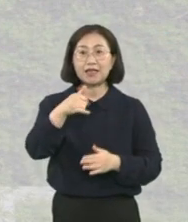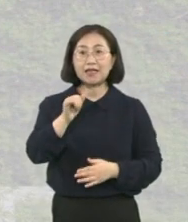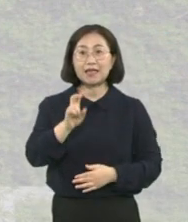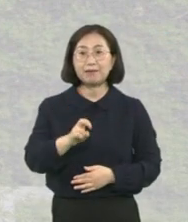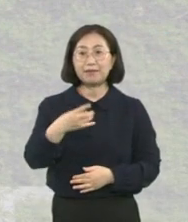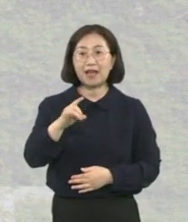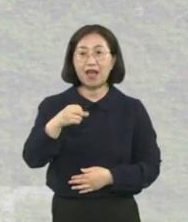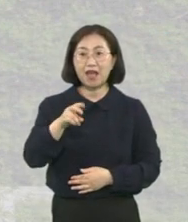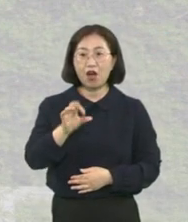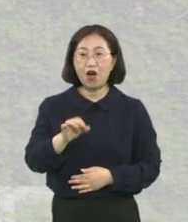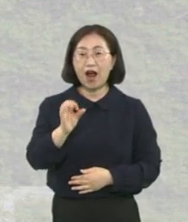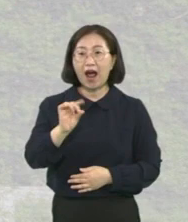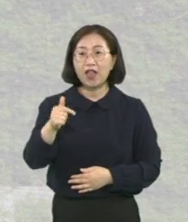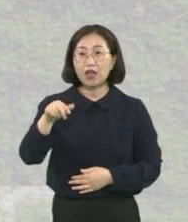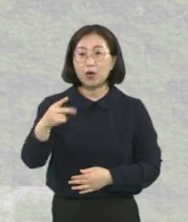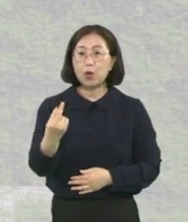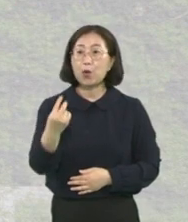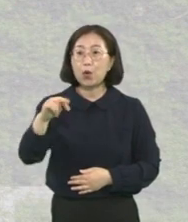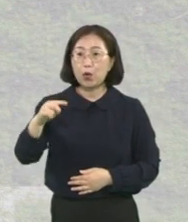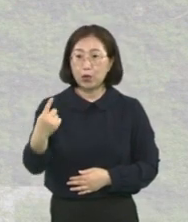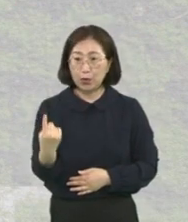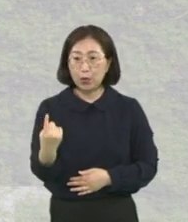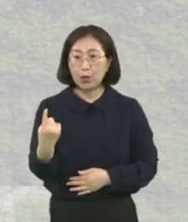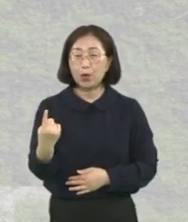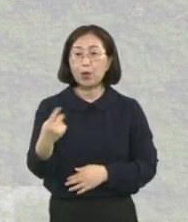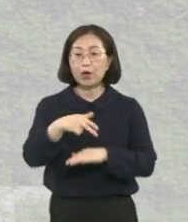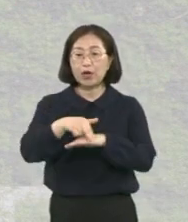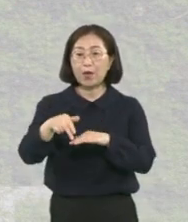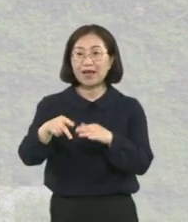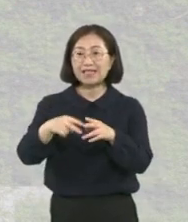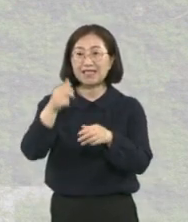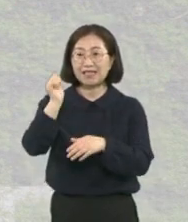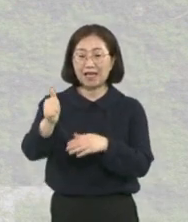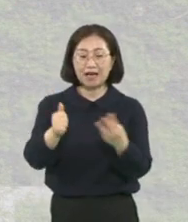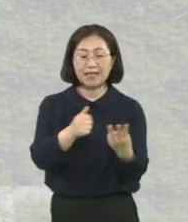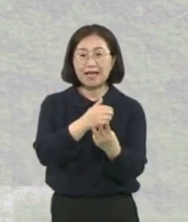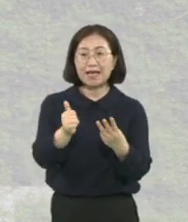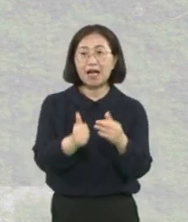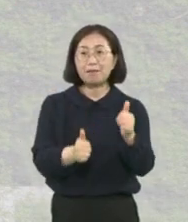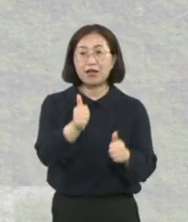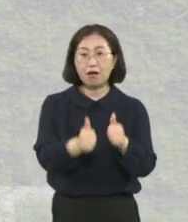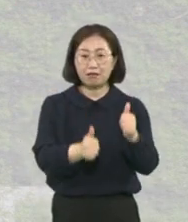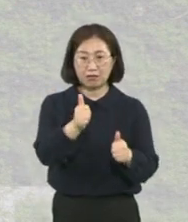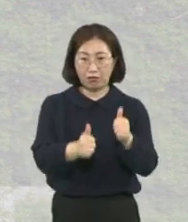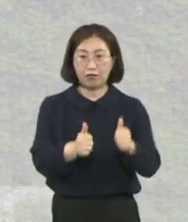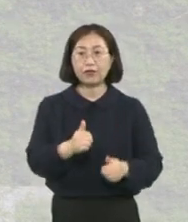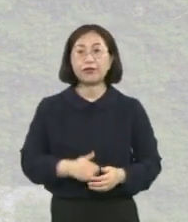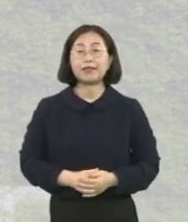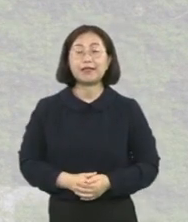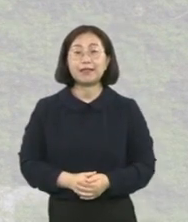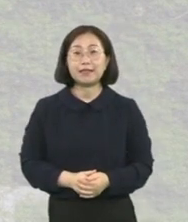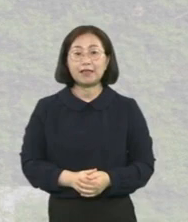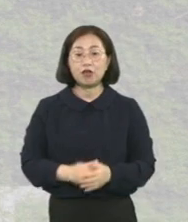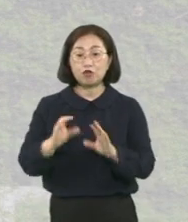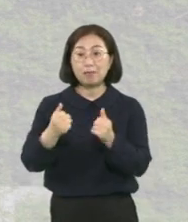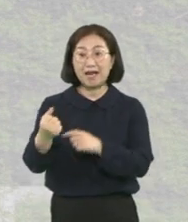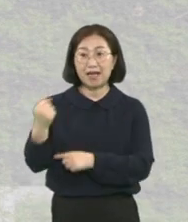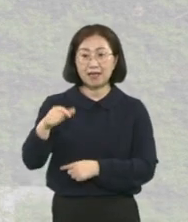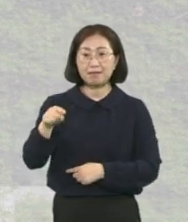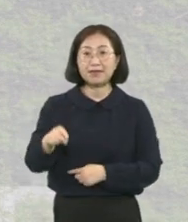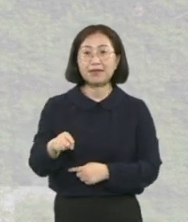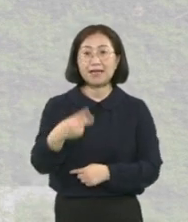의원과 안교도 전 계룡시 기획감사실장 3명이 경선 도전장을 내밀었습니다.